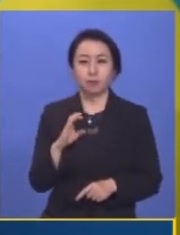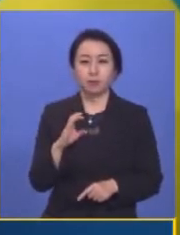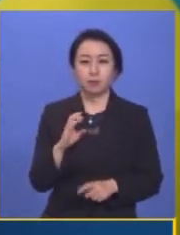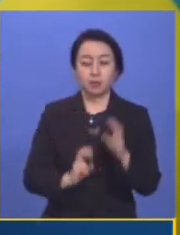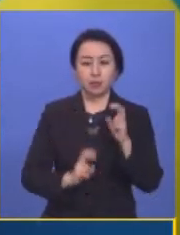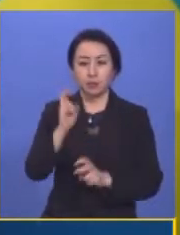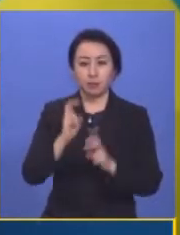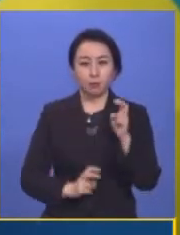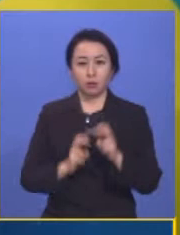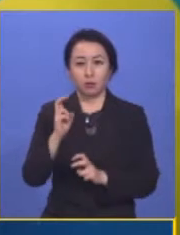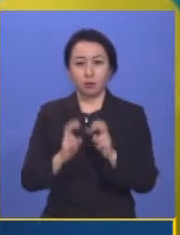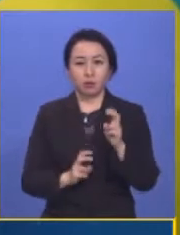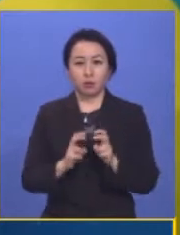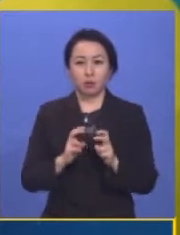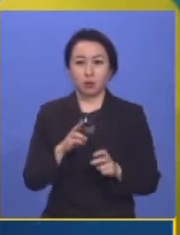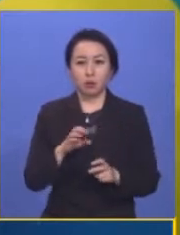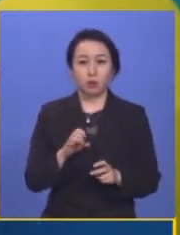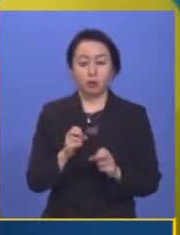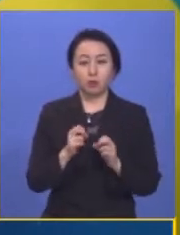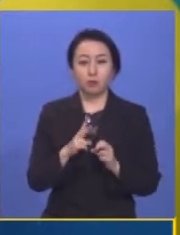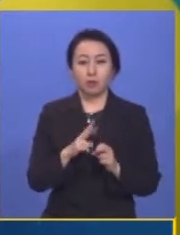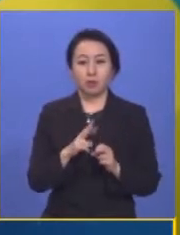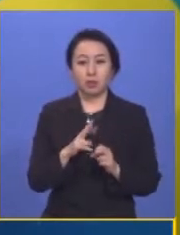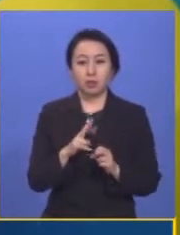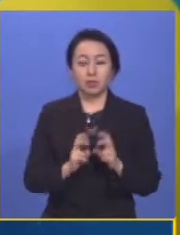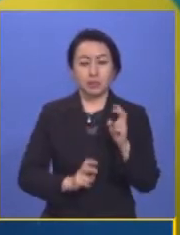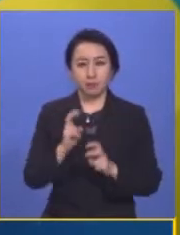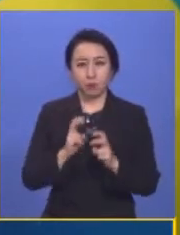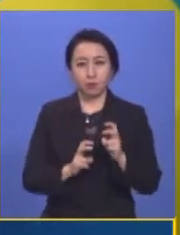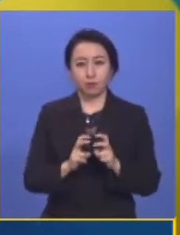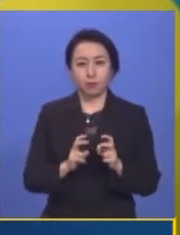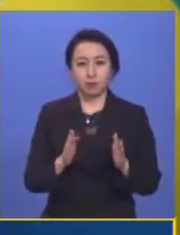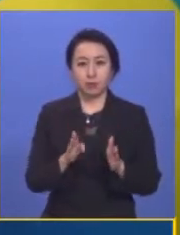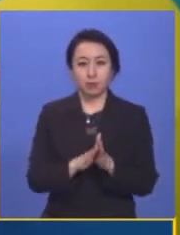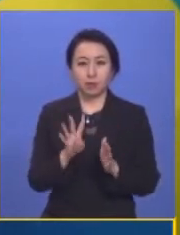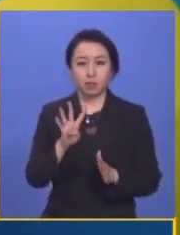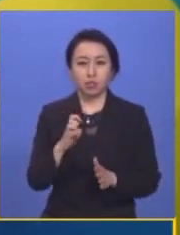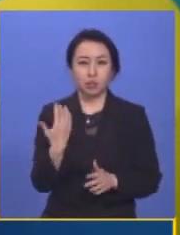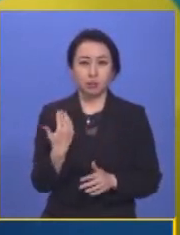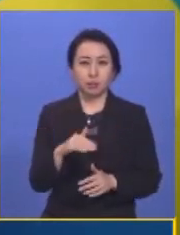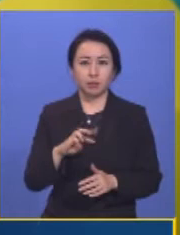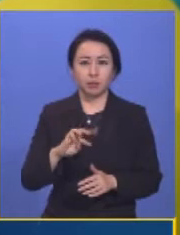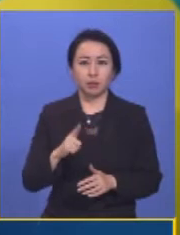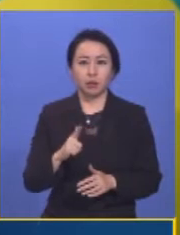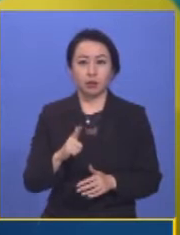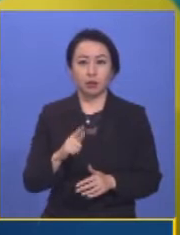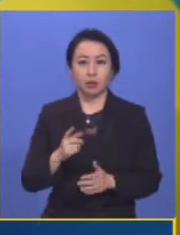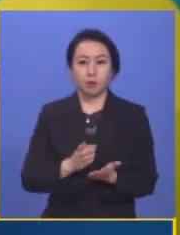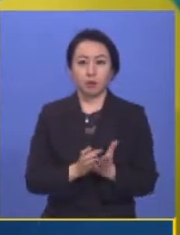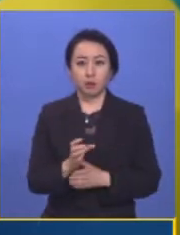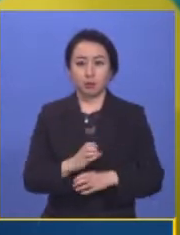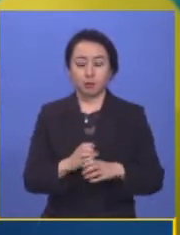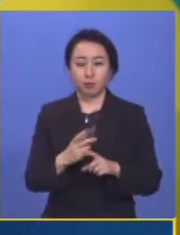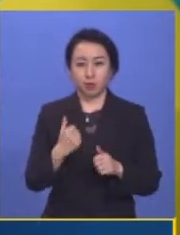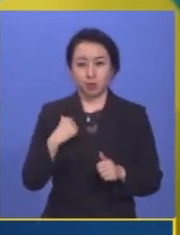по 816 тонн 12 Тарасского завода уже по 450 тенге. Поставка первого года ожидается вот